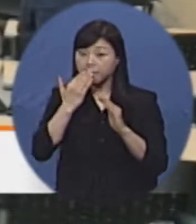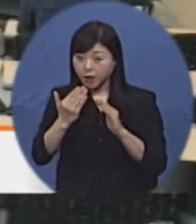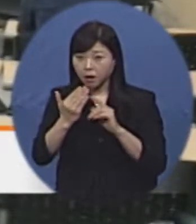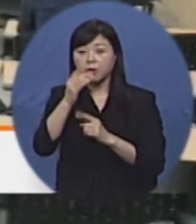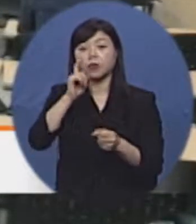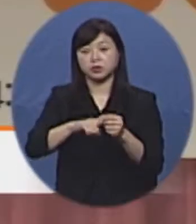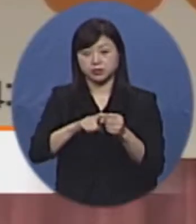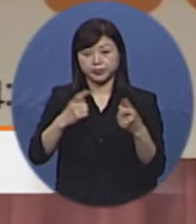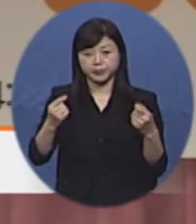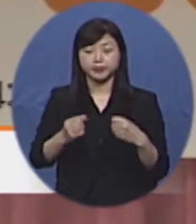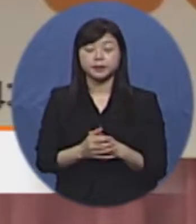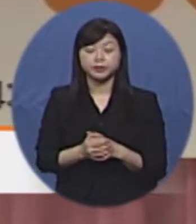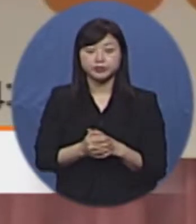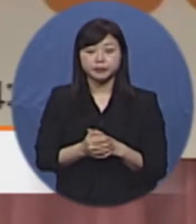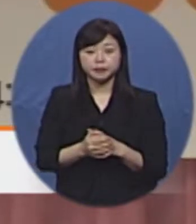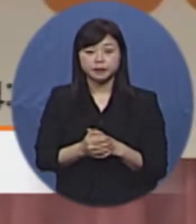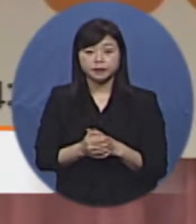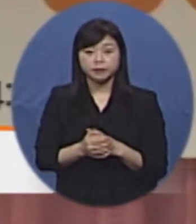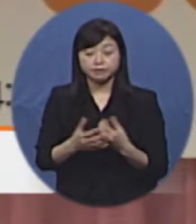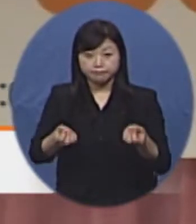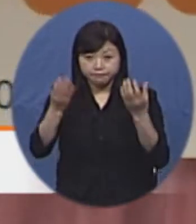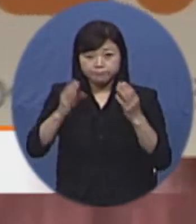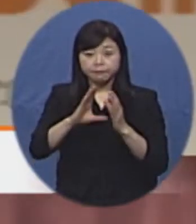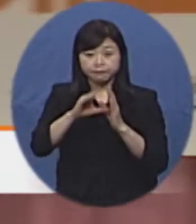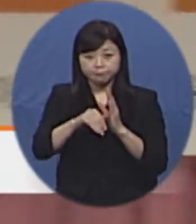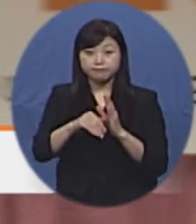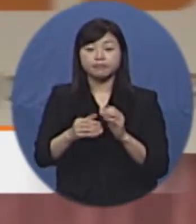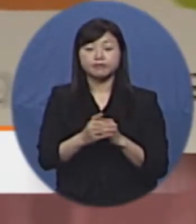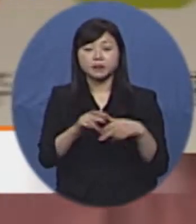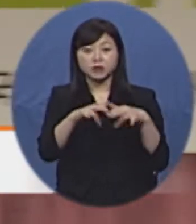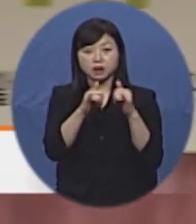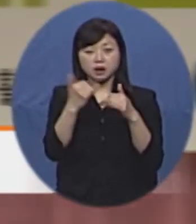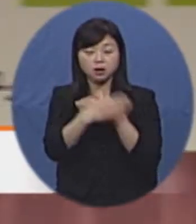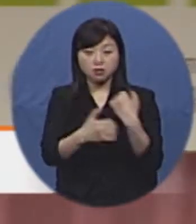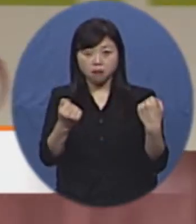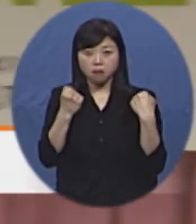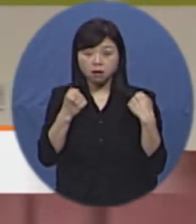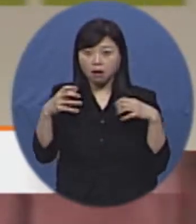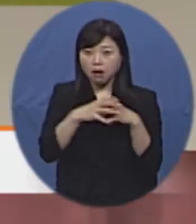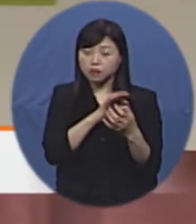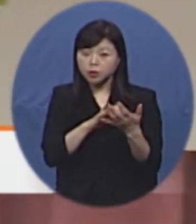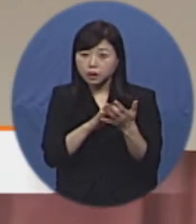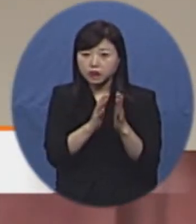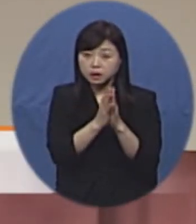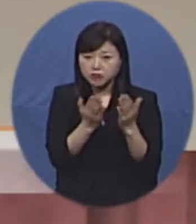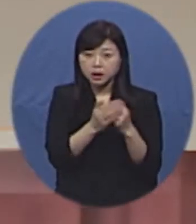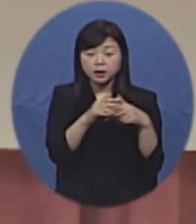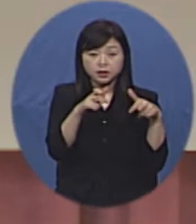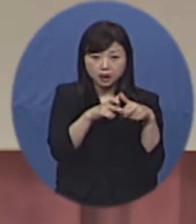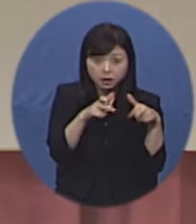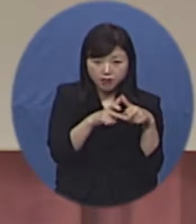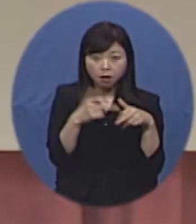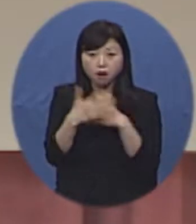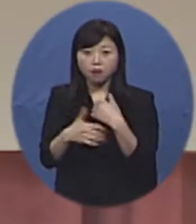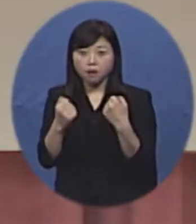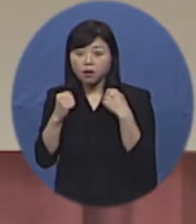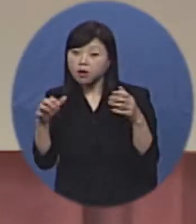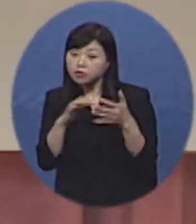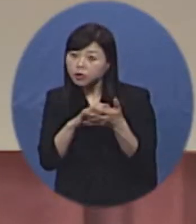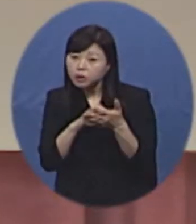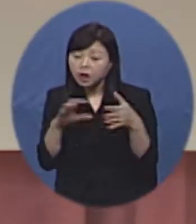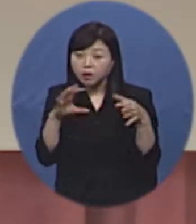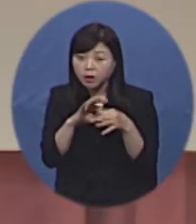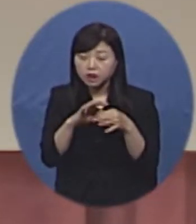주제로 진행됐습니다. 특히 컨퍼런스에서는 장애인 건강통계집인 장애와 건강통계에 대한 성과